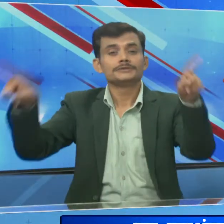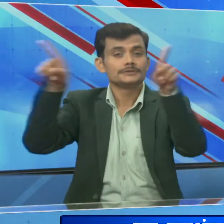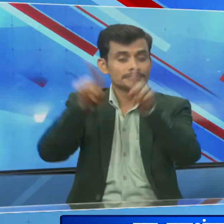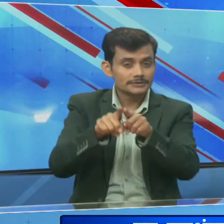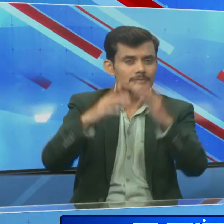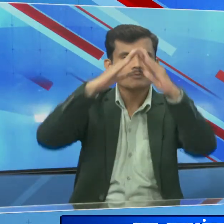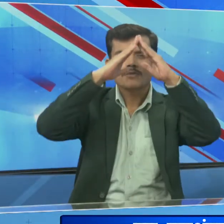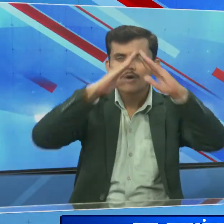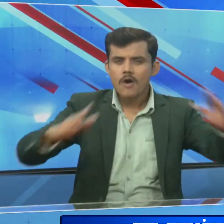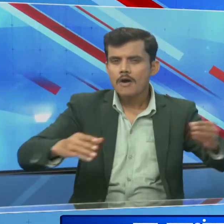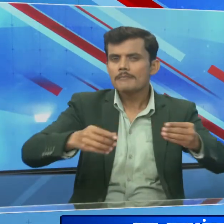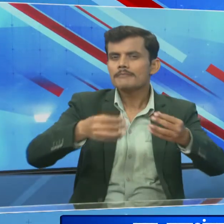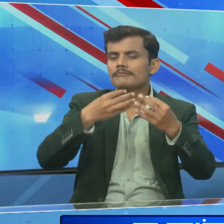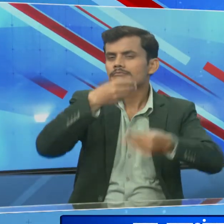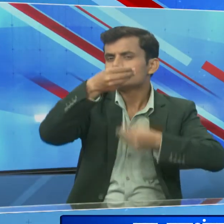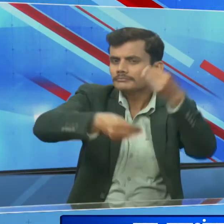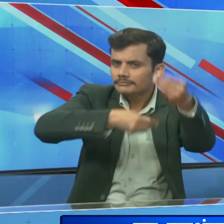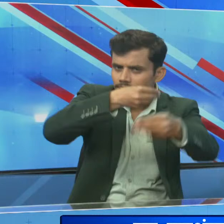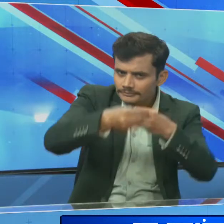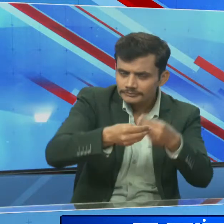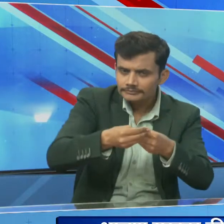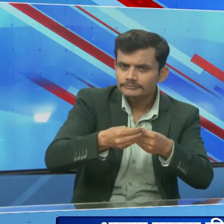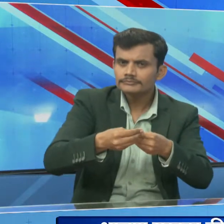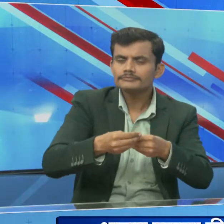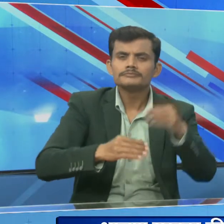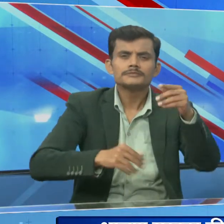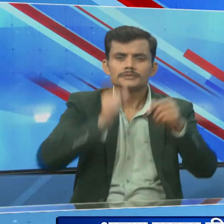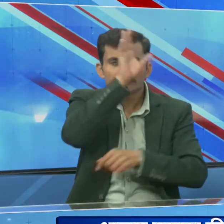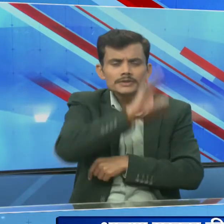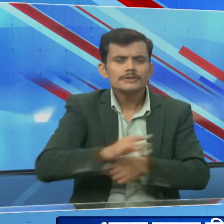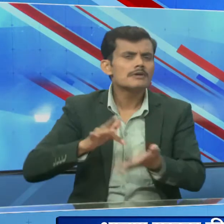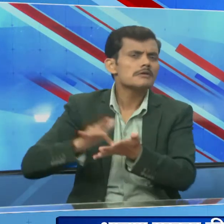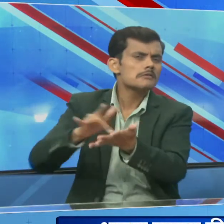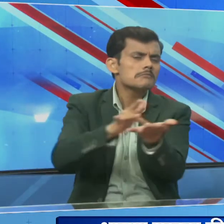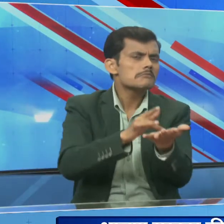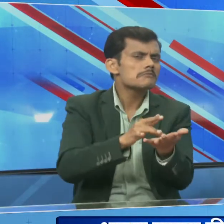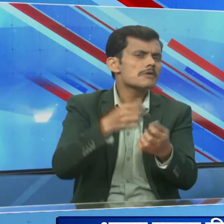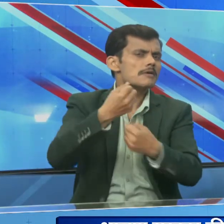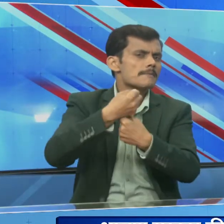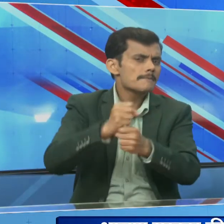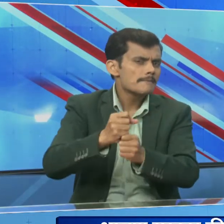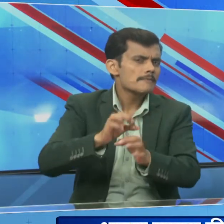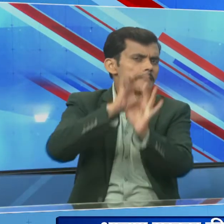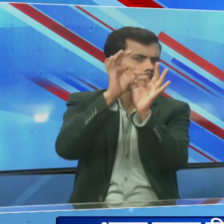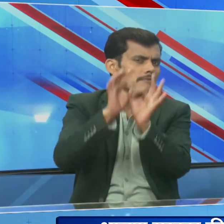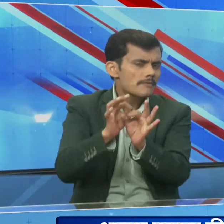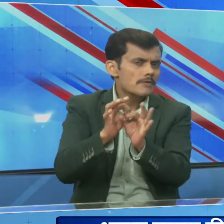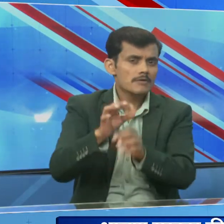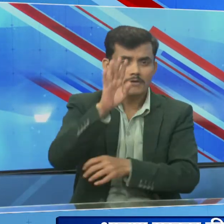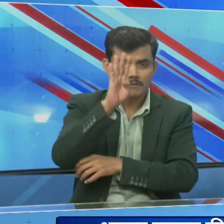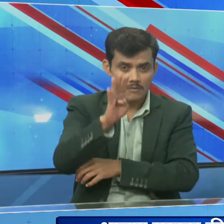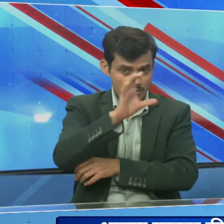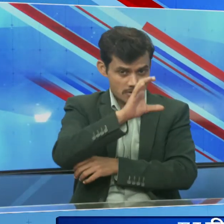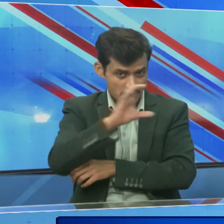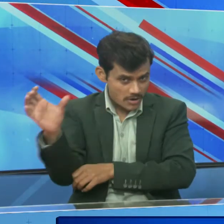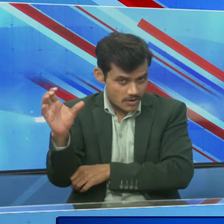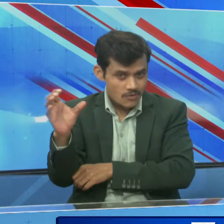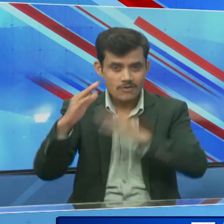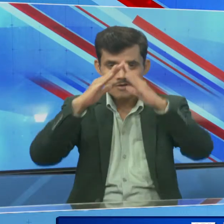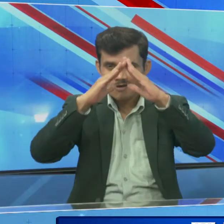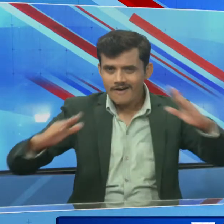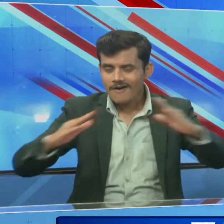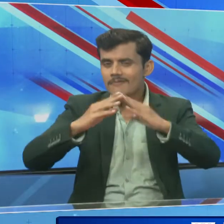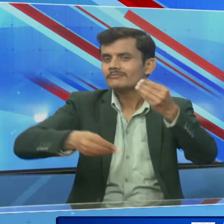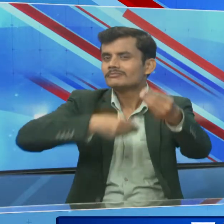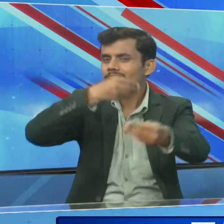Awas Yojana, which already across the country has created 4 crore houses.